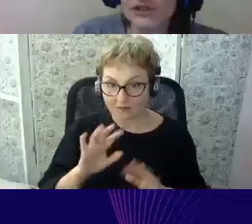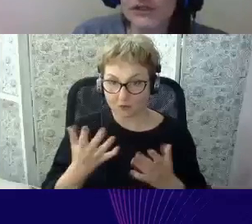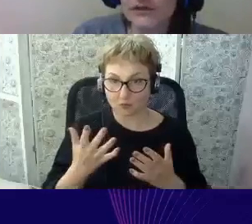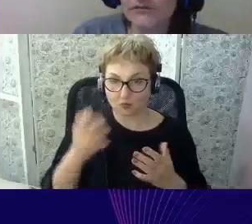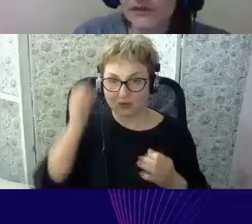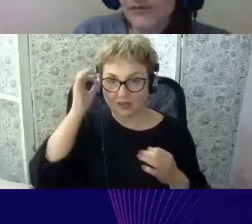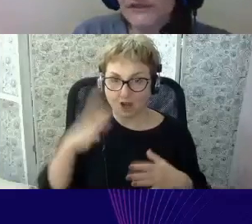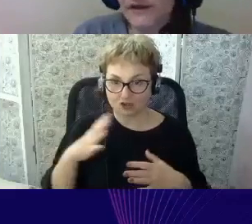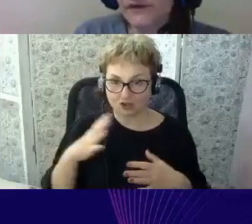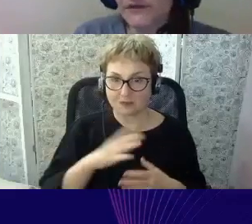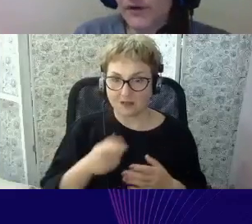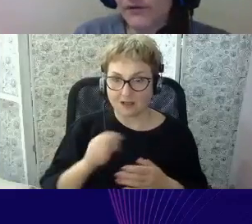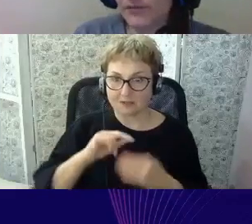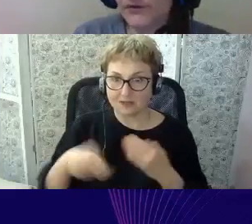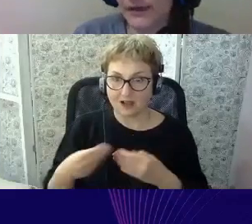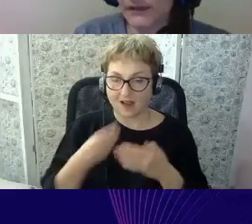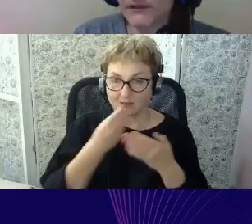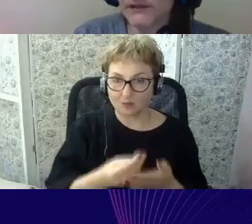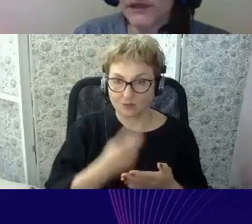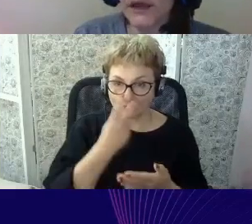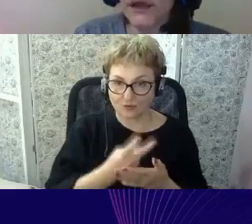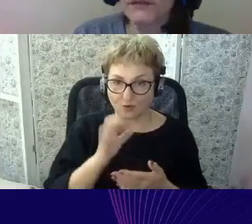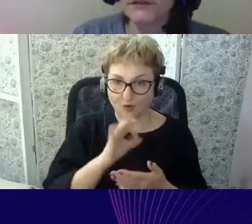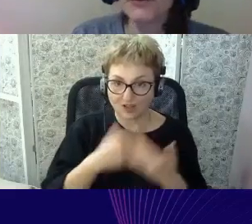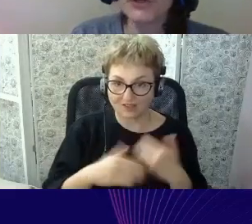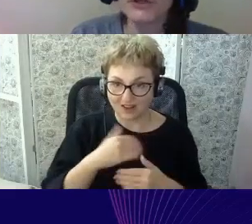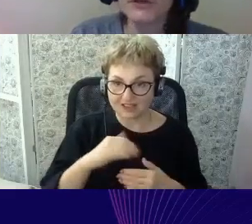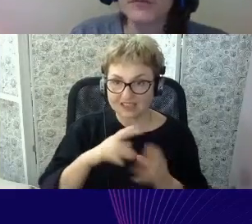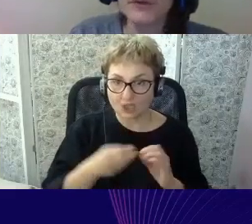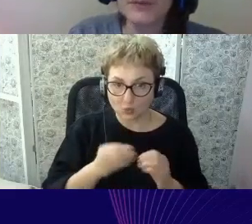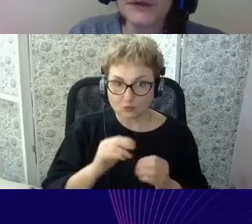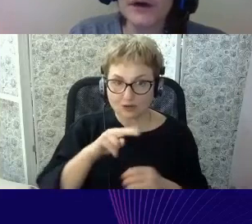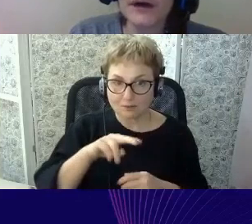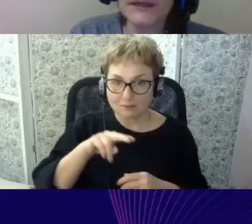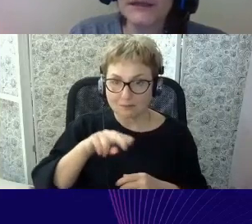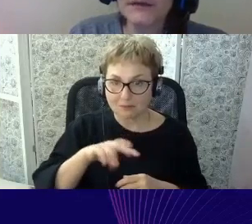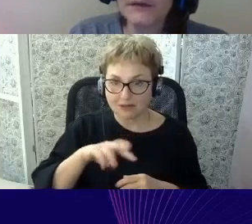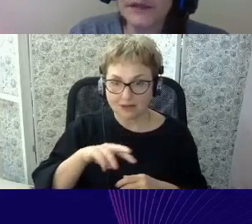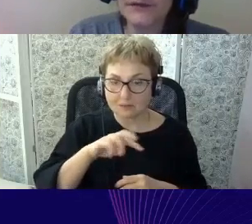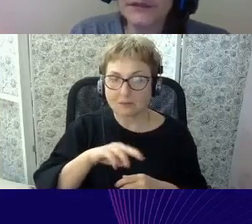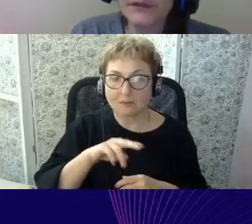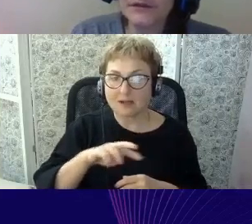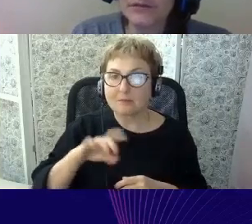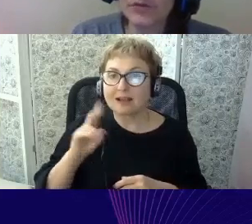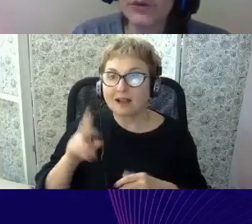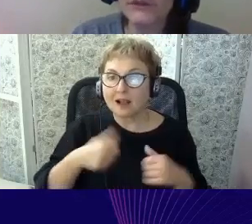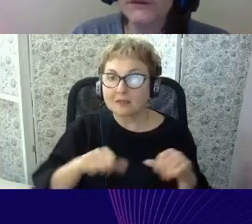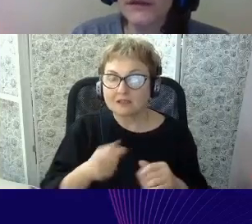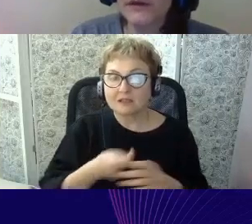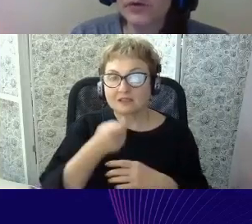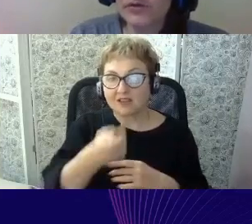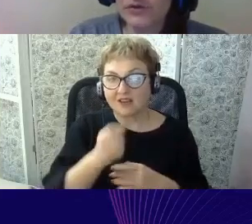вдруг неожиданно была представлена справка об инвалидности, заключение по МПК и, соответственно,